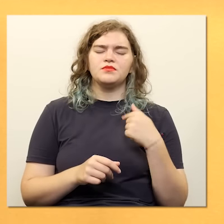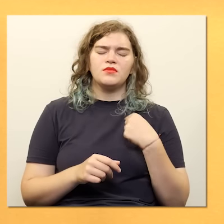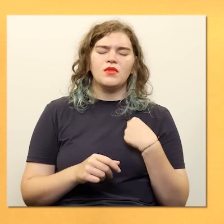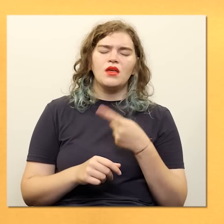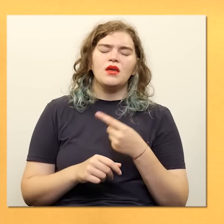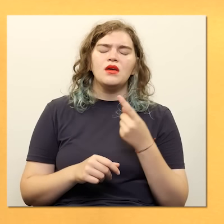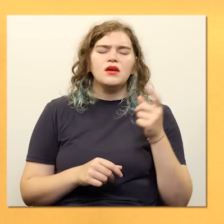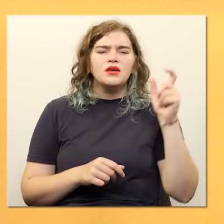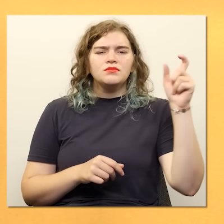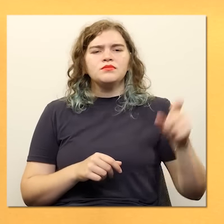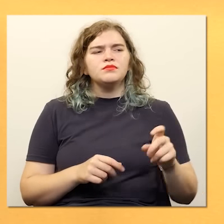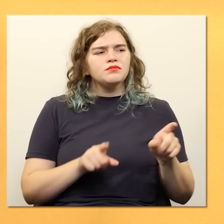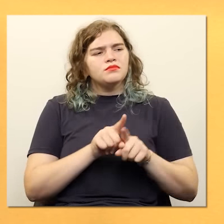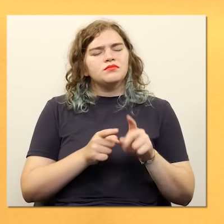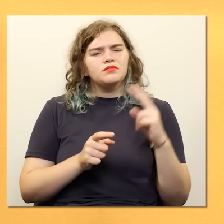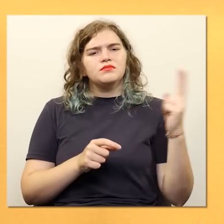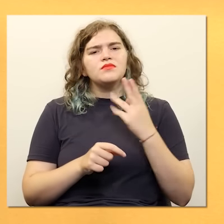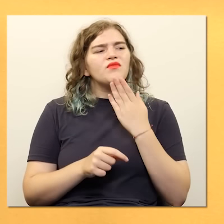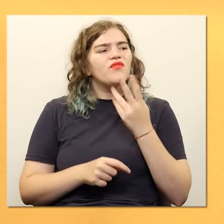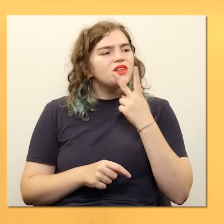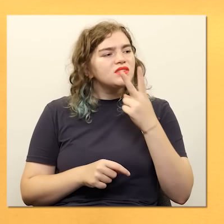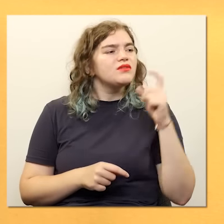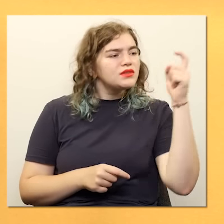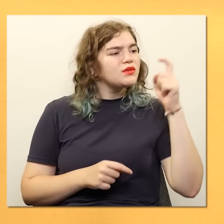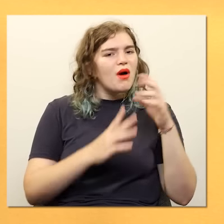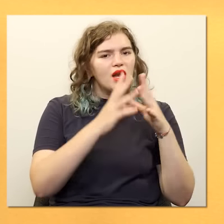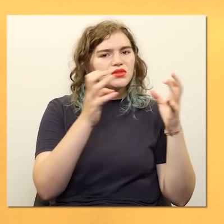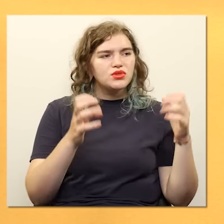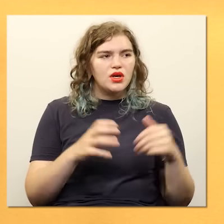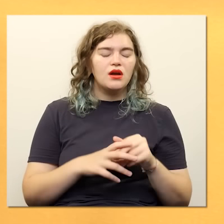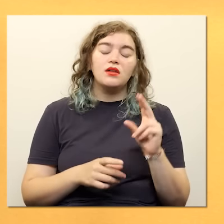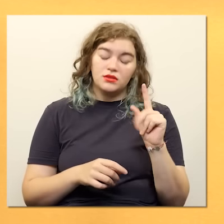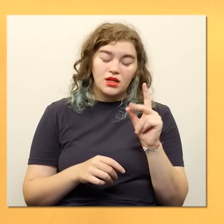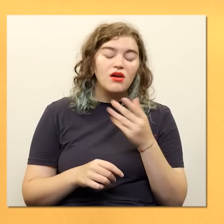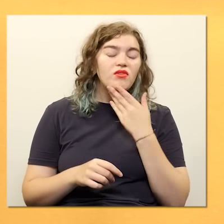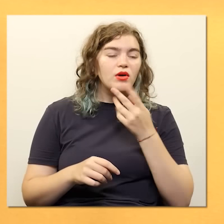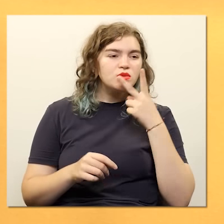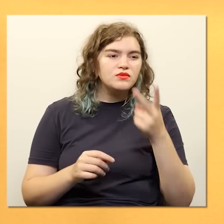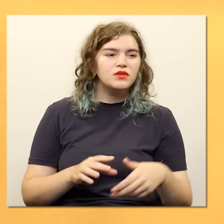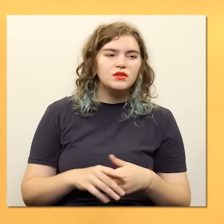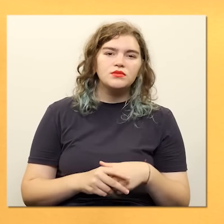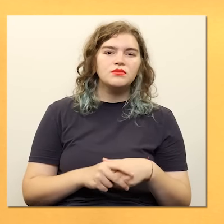Și persoana aia dumnezeiască a zis așa către mine, vrei să vezi cămara din cer? Da.